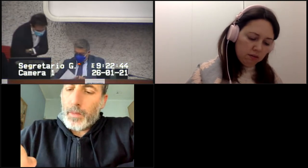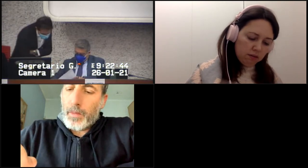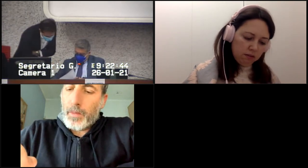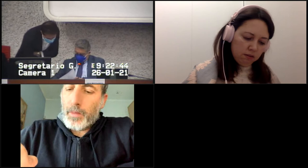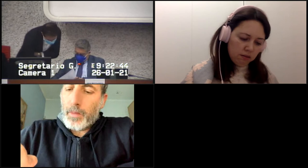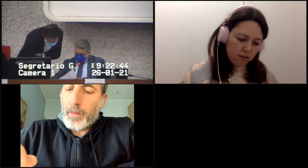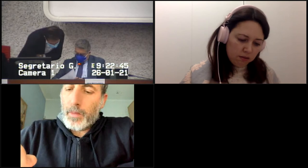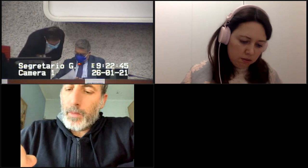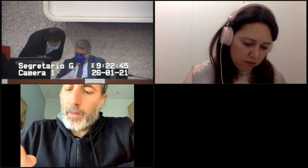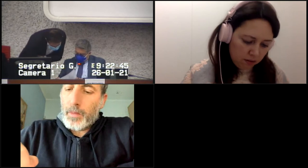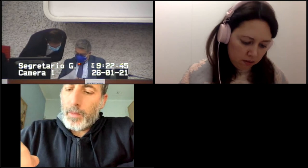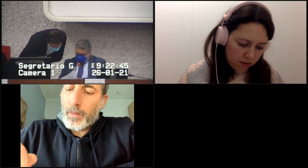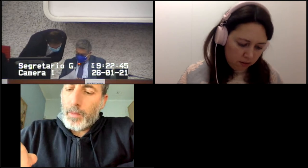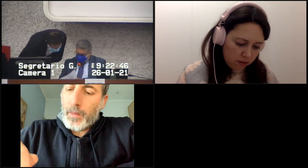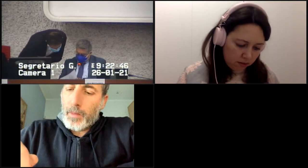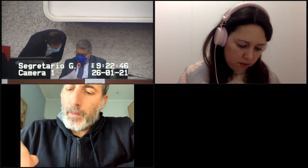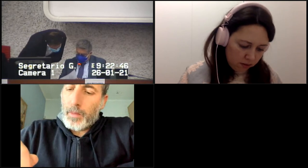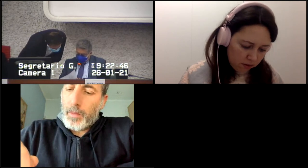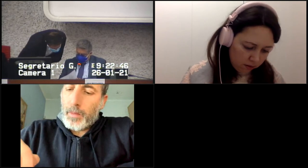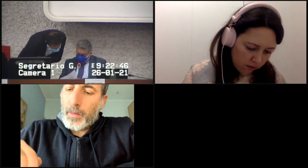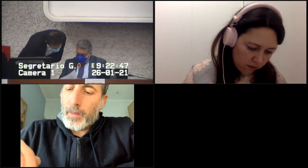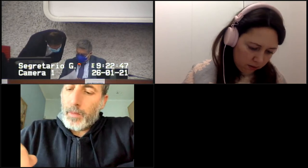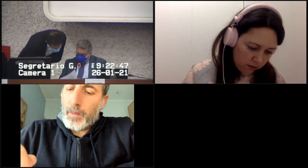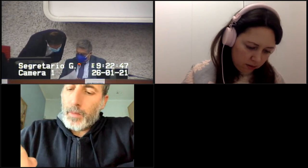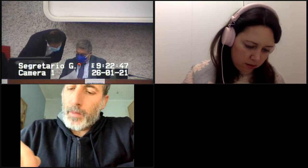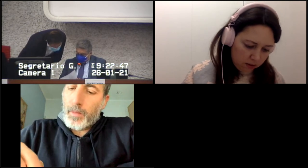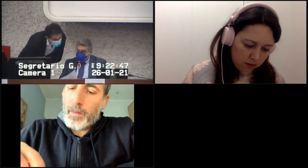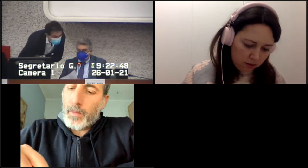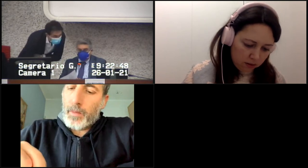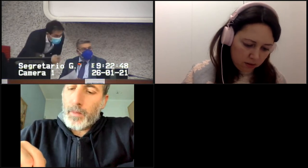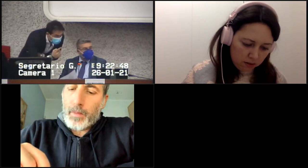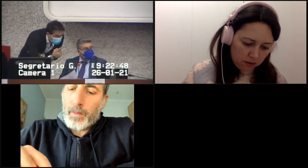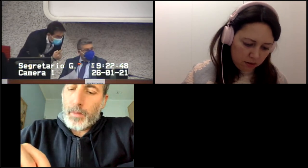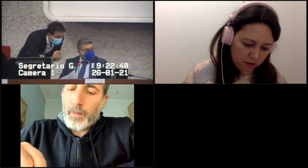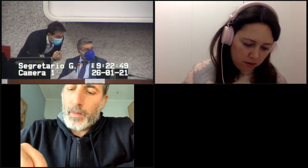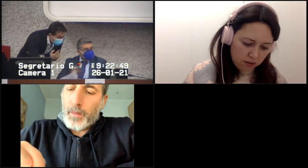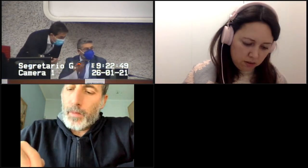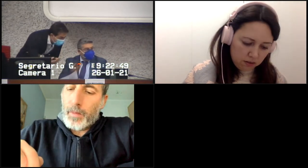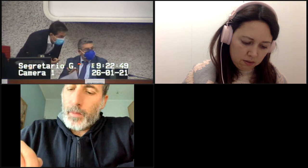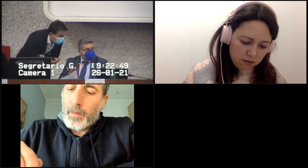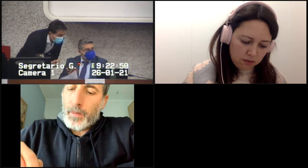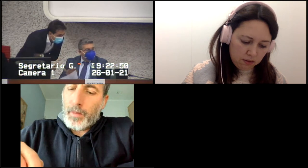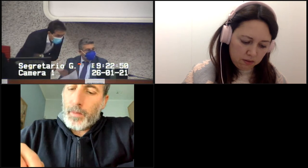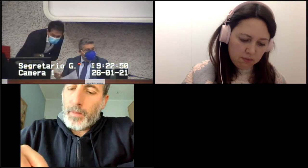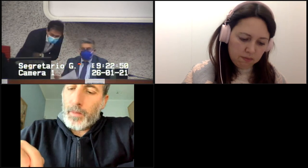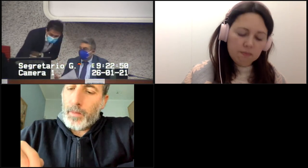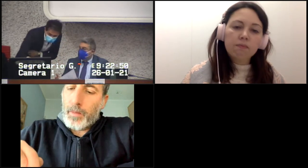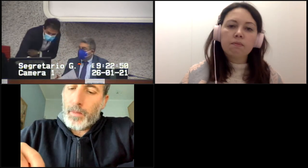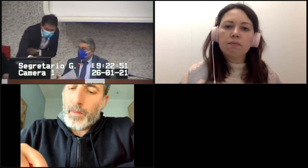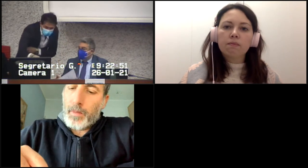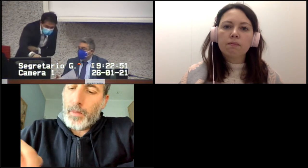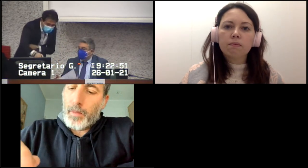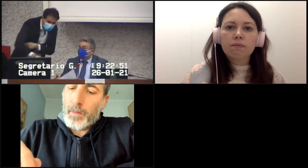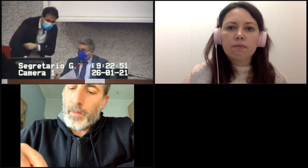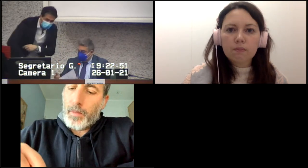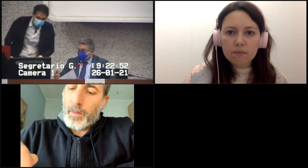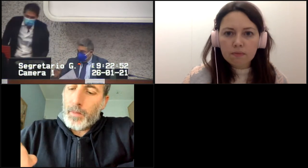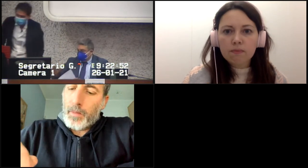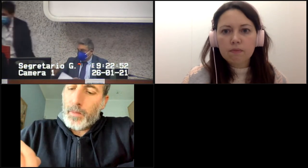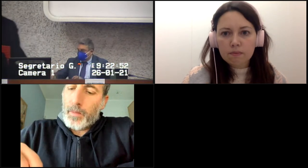21. Sono in totale presenti in 20. 20, c'è un astenuto, quindi sono 19. 19. E poi deve sentire